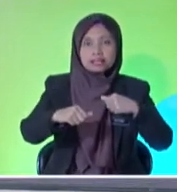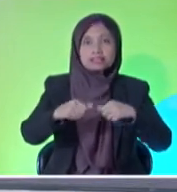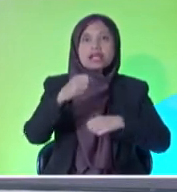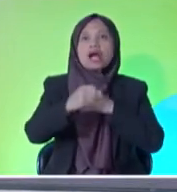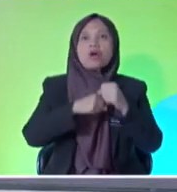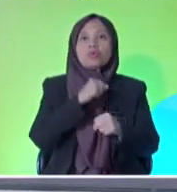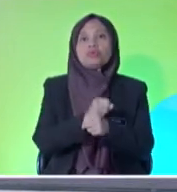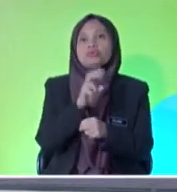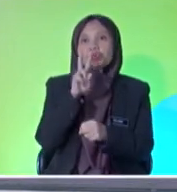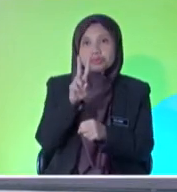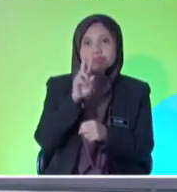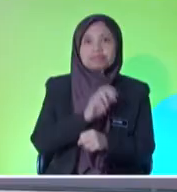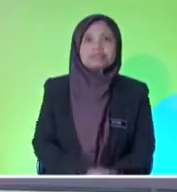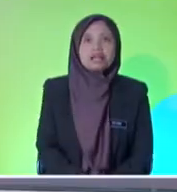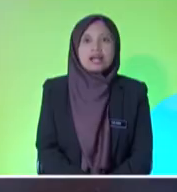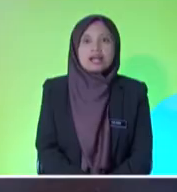2 Baiklah